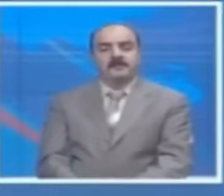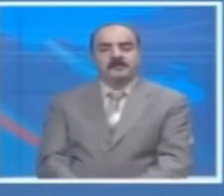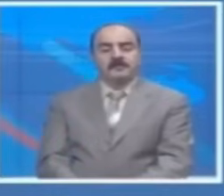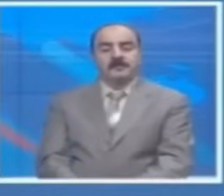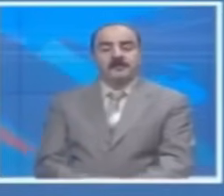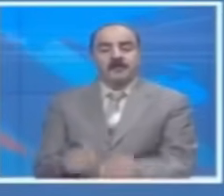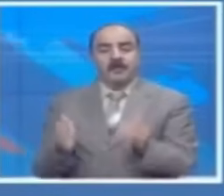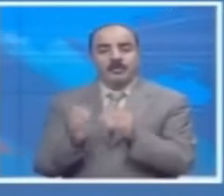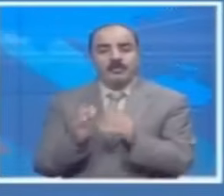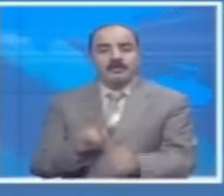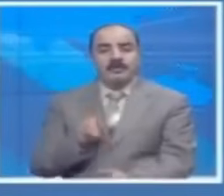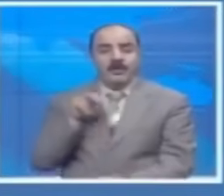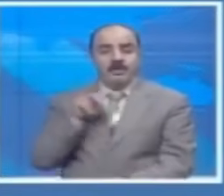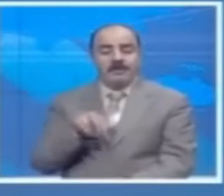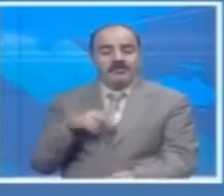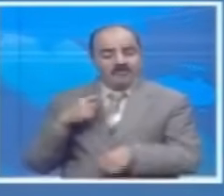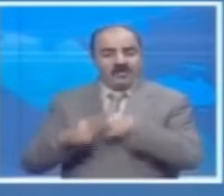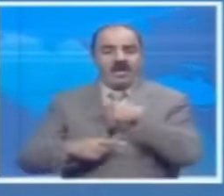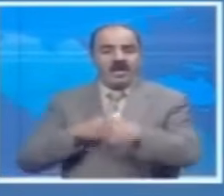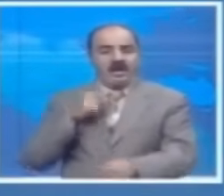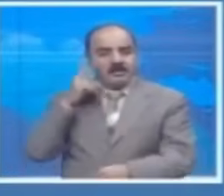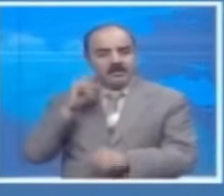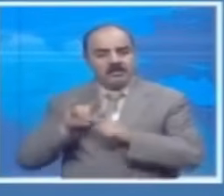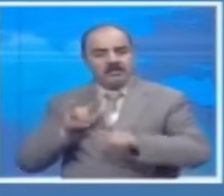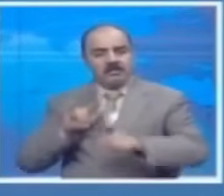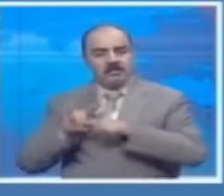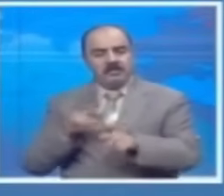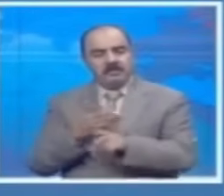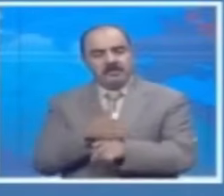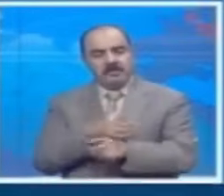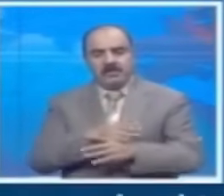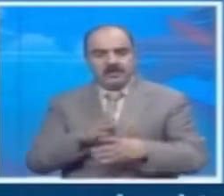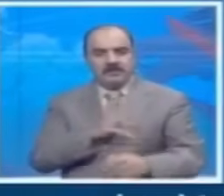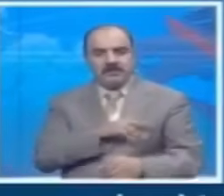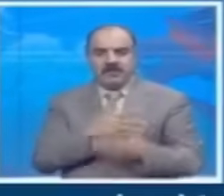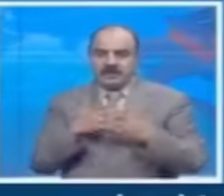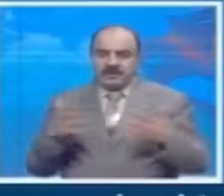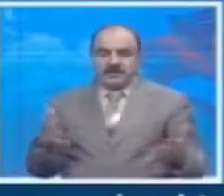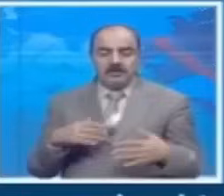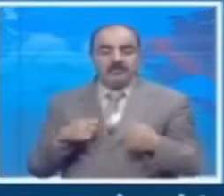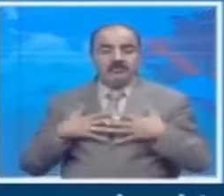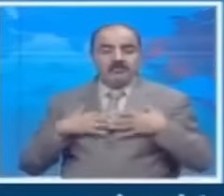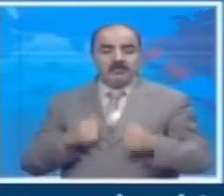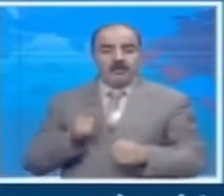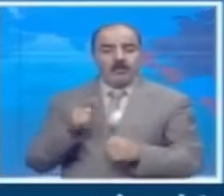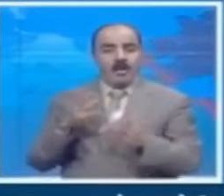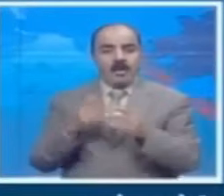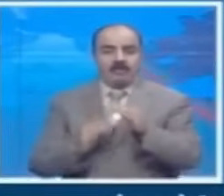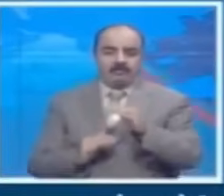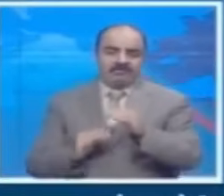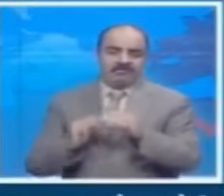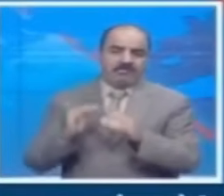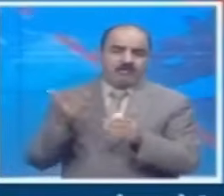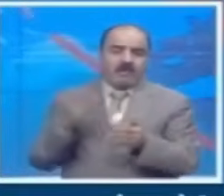لليوم 87 على التوالي يتواصل العدوان الإسرائيلي على قطاع غزة، وأعلنت وزارة الصحة في القطاع ارتفاع عدد